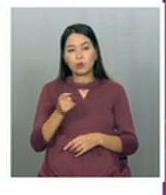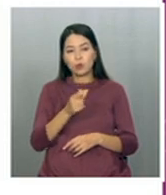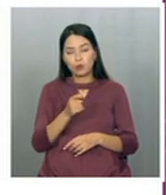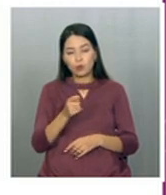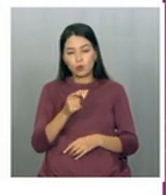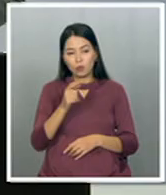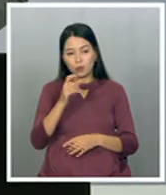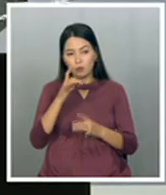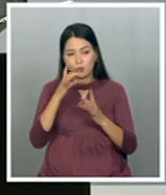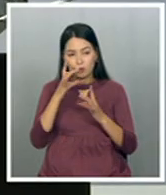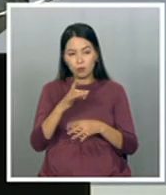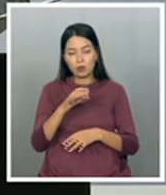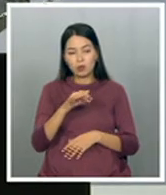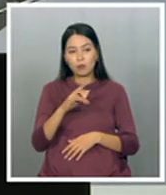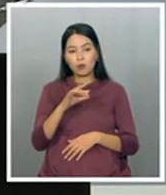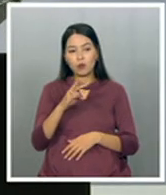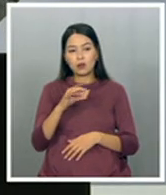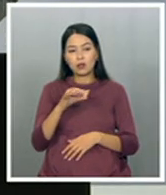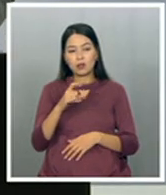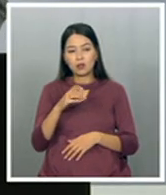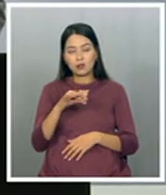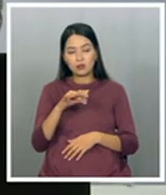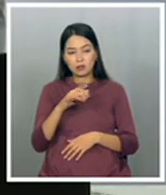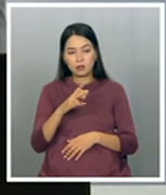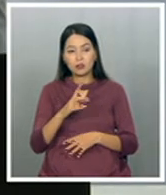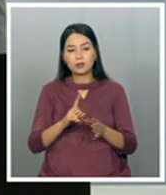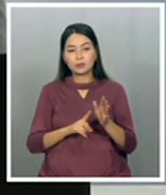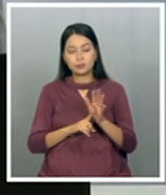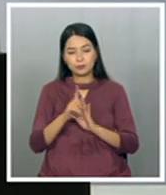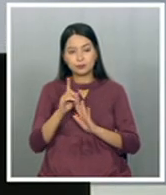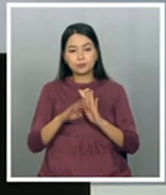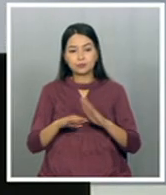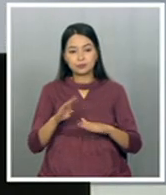полиэтилен пакеті. Ал енді жұмыс барысына кірсейік.